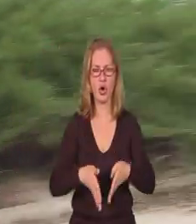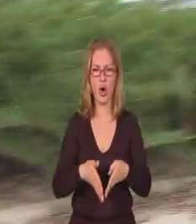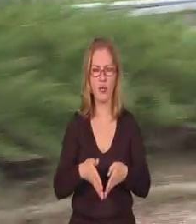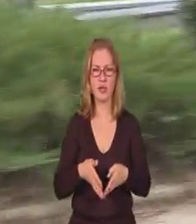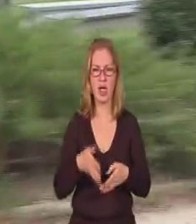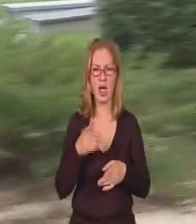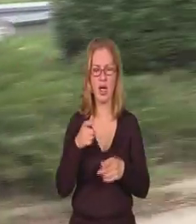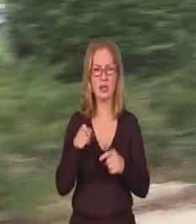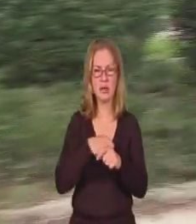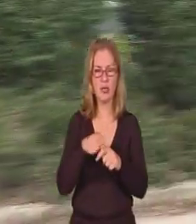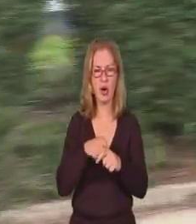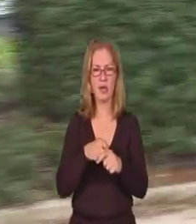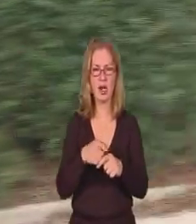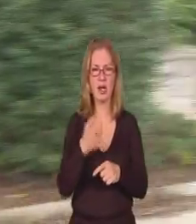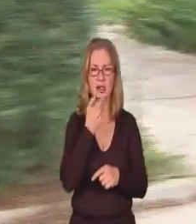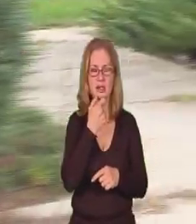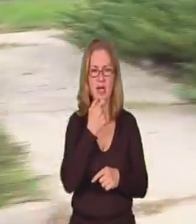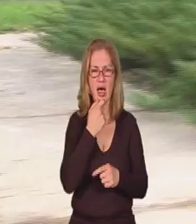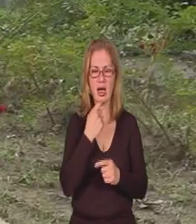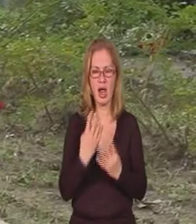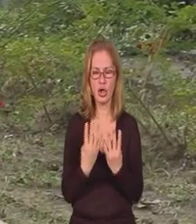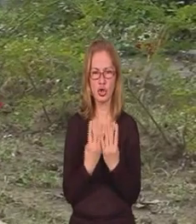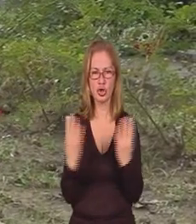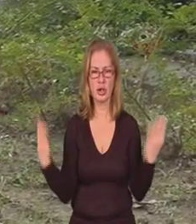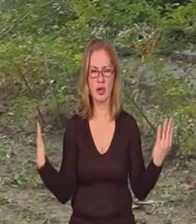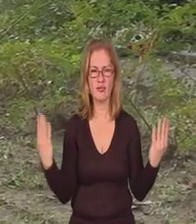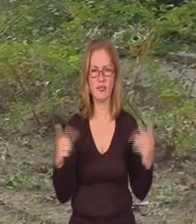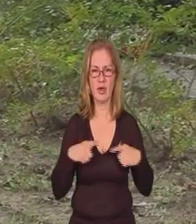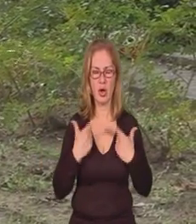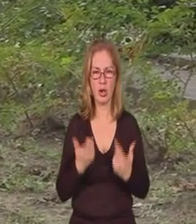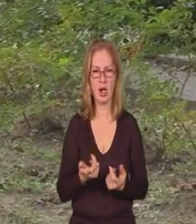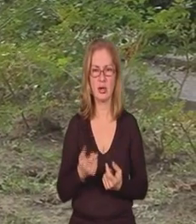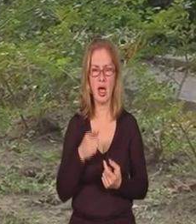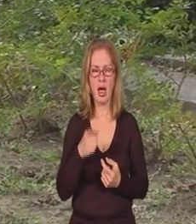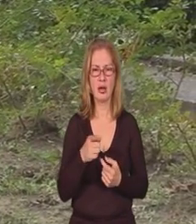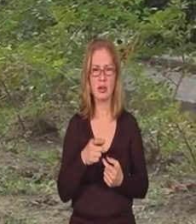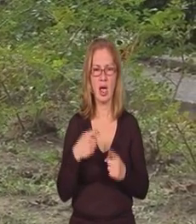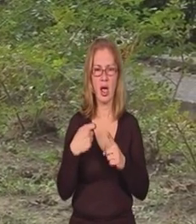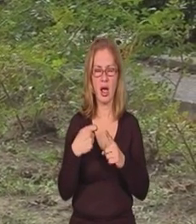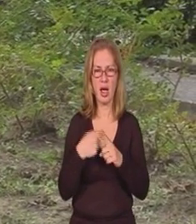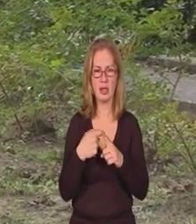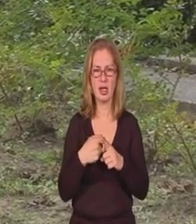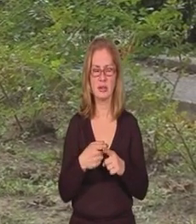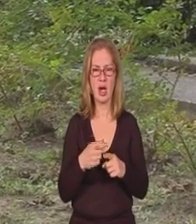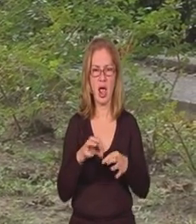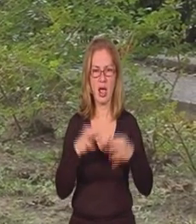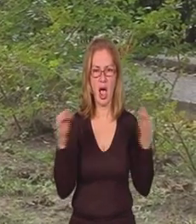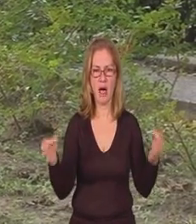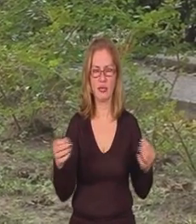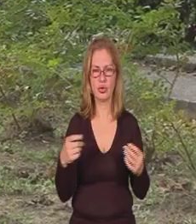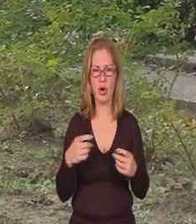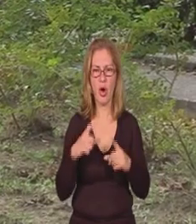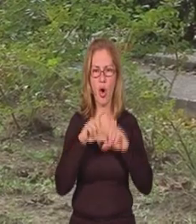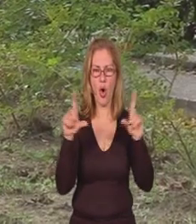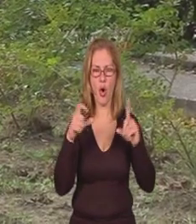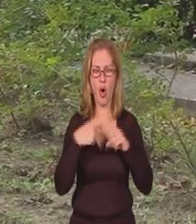od 160 metara, a radi se i rekonstrukcija starih živih ograda. U toku ove godine služba katastra grobnih mesta